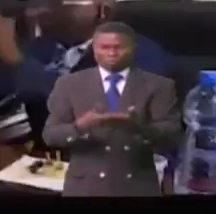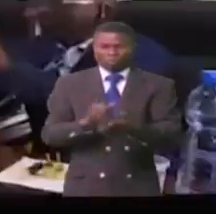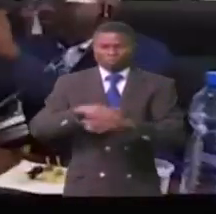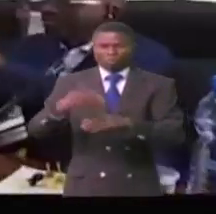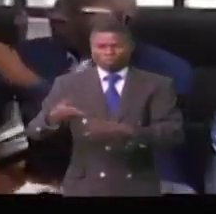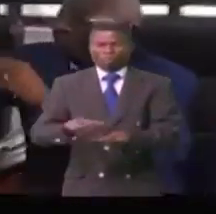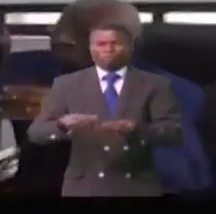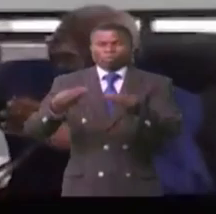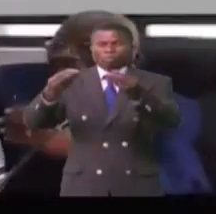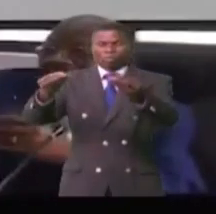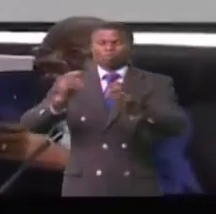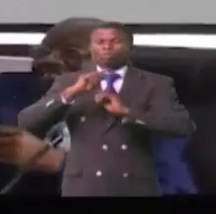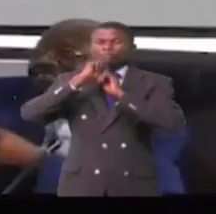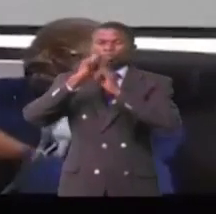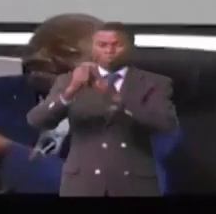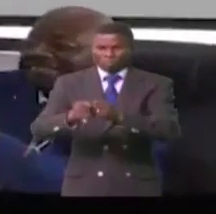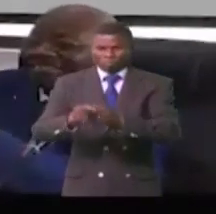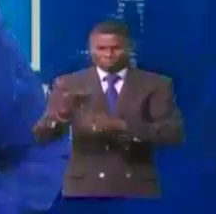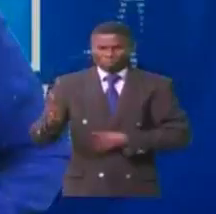de la remise des cadeaux.